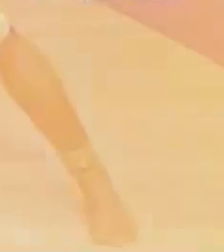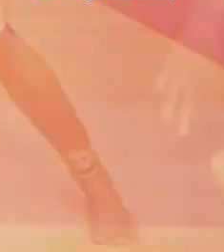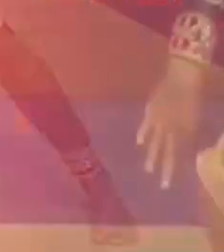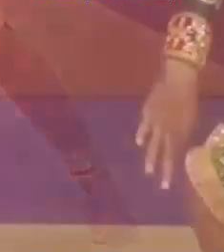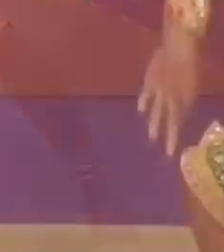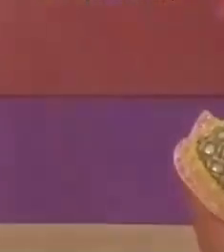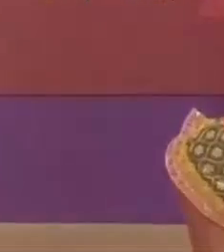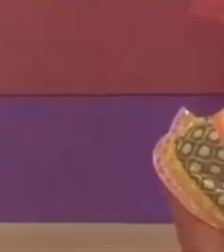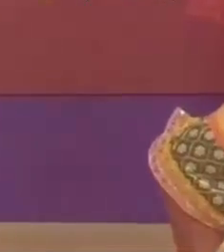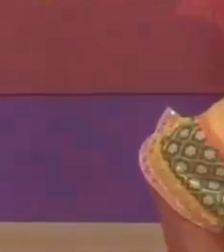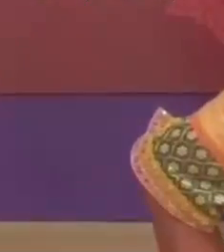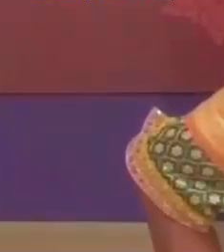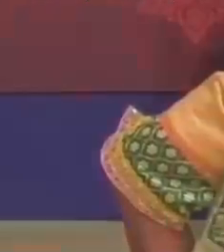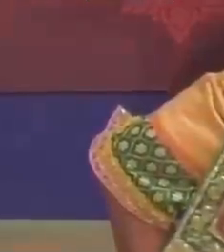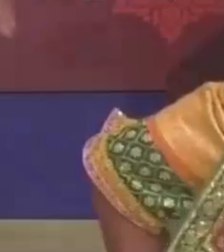ค่ะ